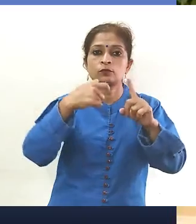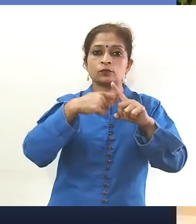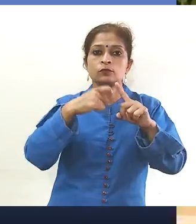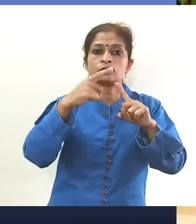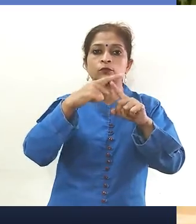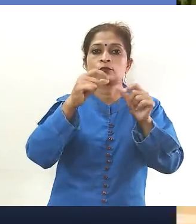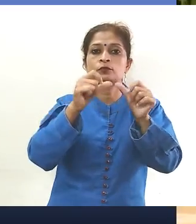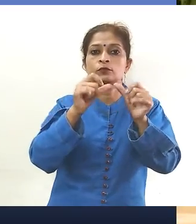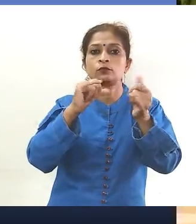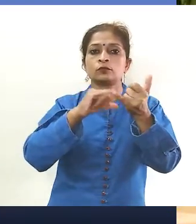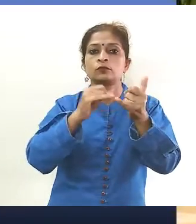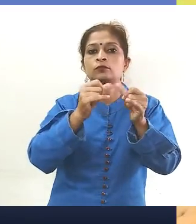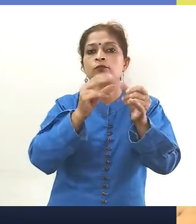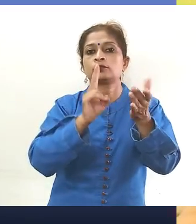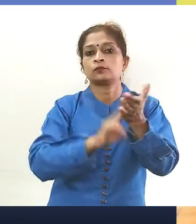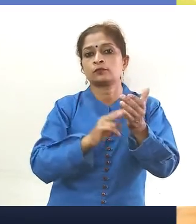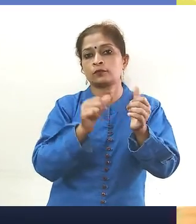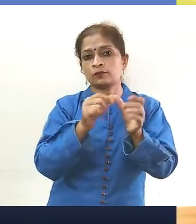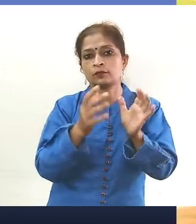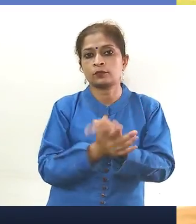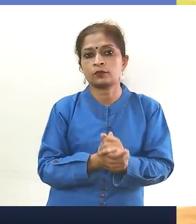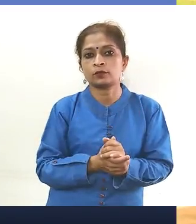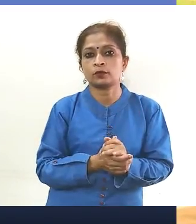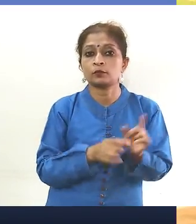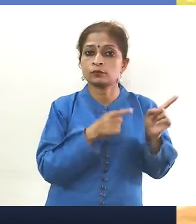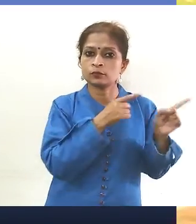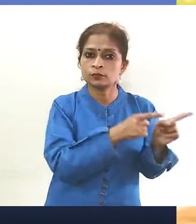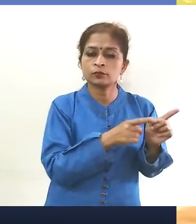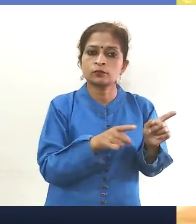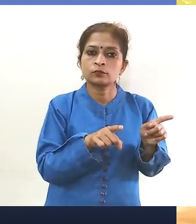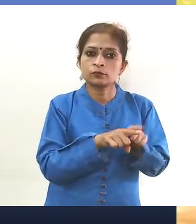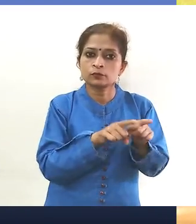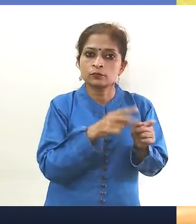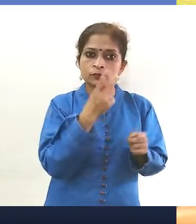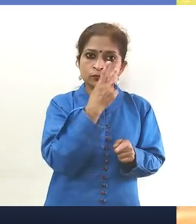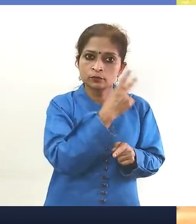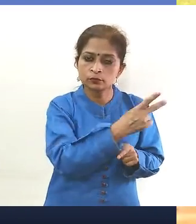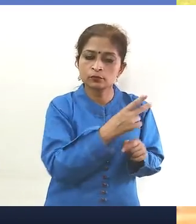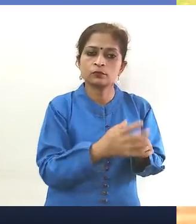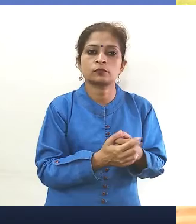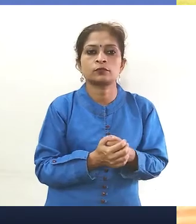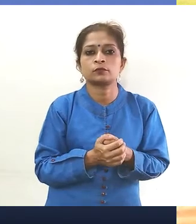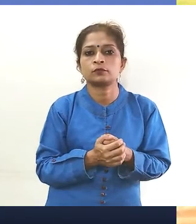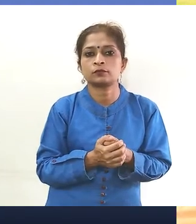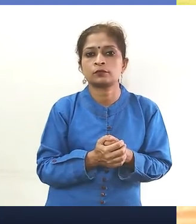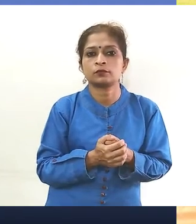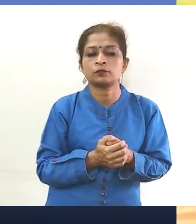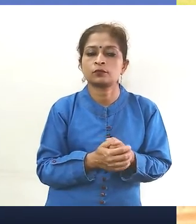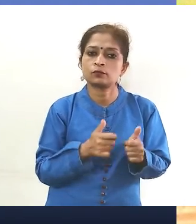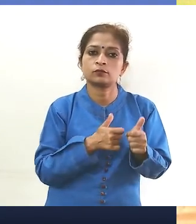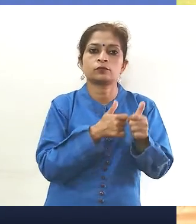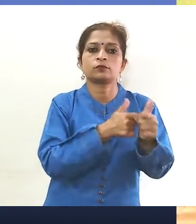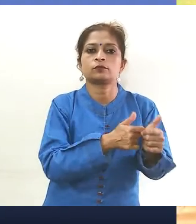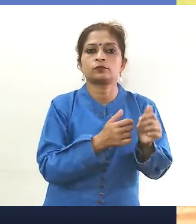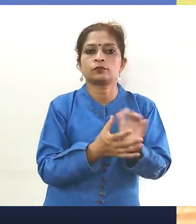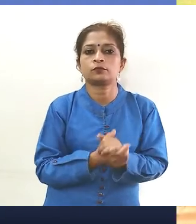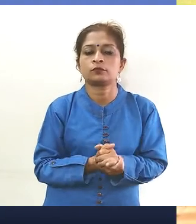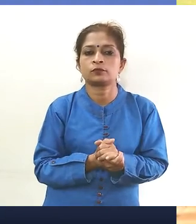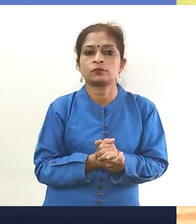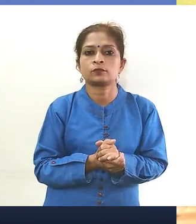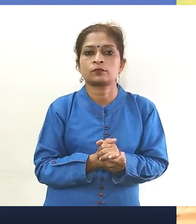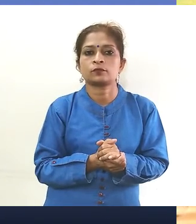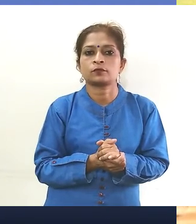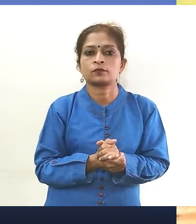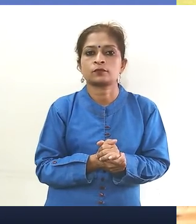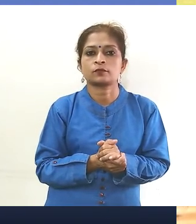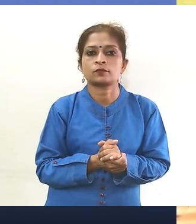घुटनों को दबाया, छाती से लगाया, सिर उठा करके नासिका को लगा दिया, घुटनों से पंजे दबे हुए, एड़िया नितंब से लगी हुई, ऐसे 1 मिनट तक ऐसे करना।